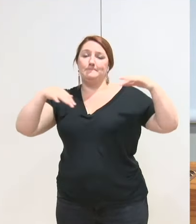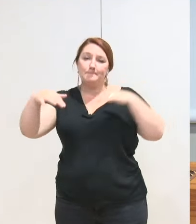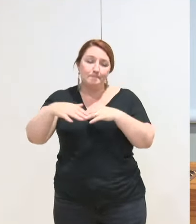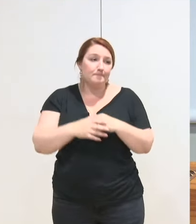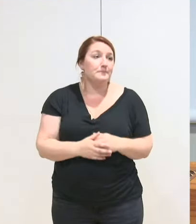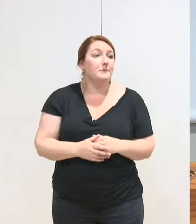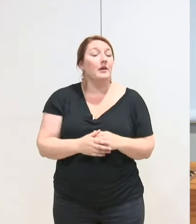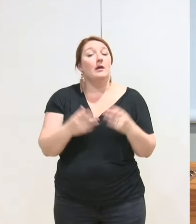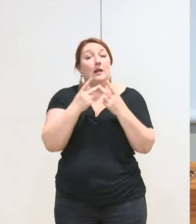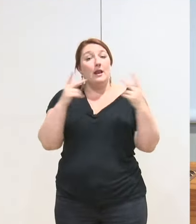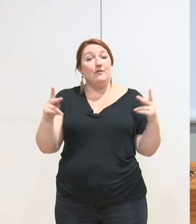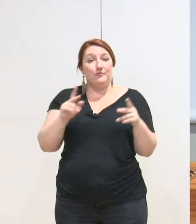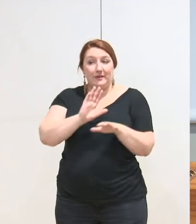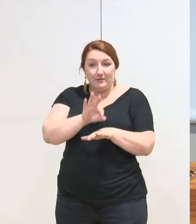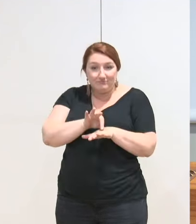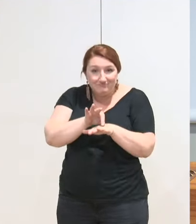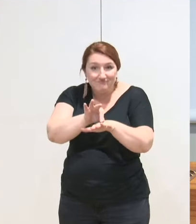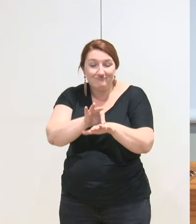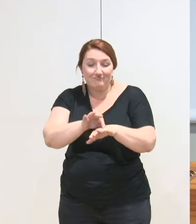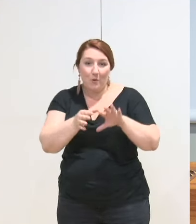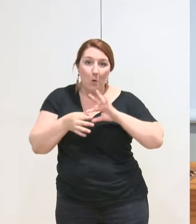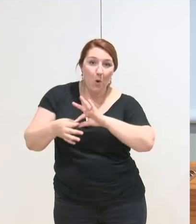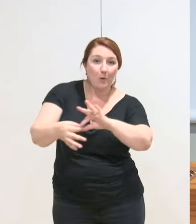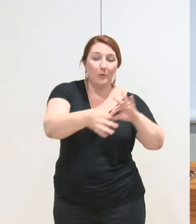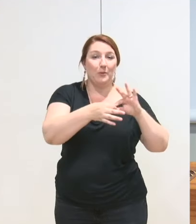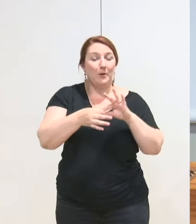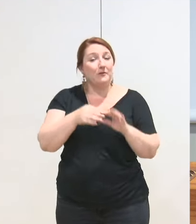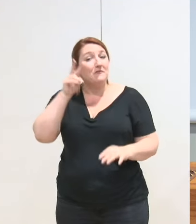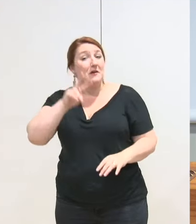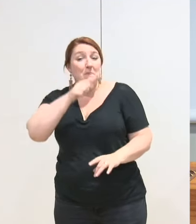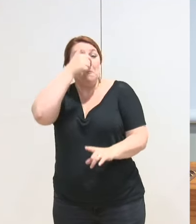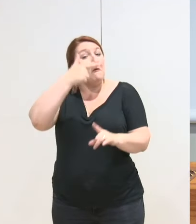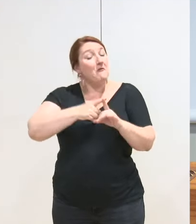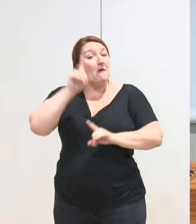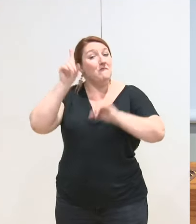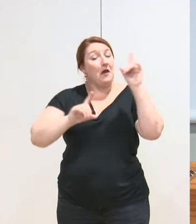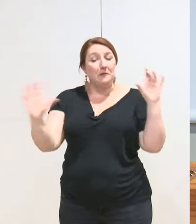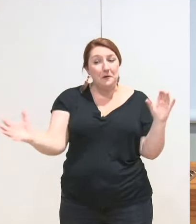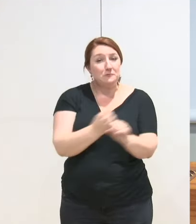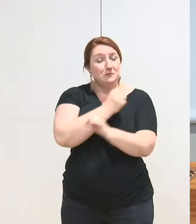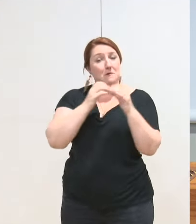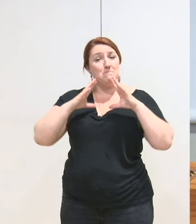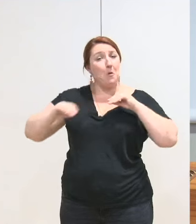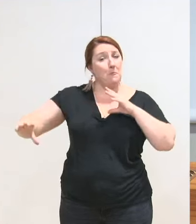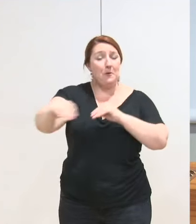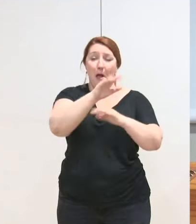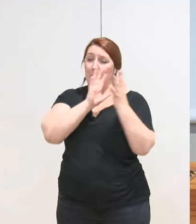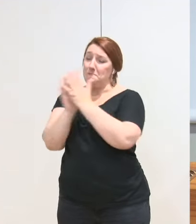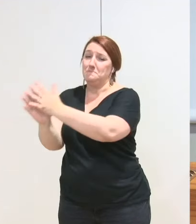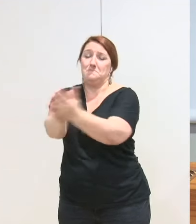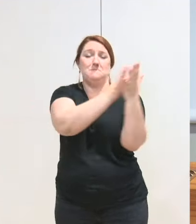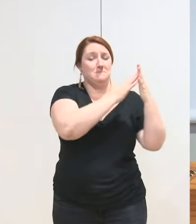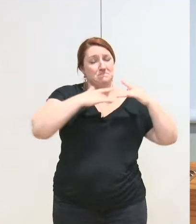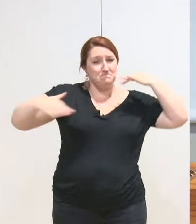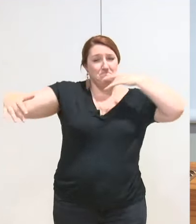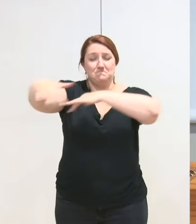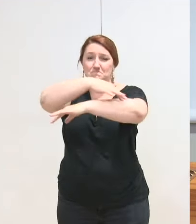première édition le Paris était réussi cette journée a été un vrai temps de brassage de fête populaire autour de valeurs qui porte notre ville